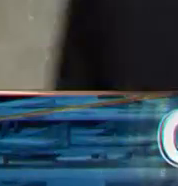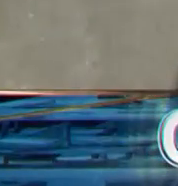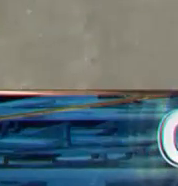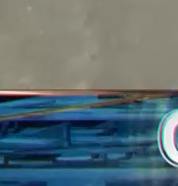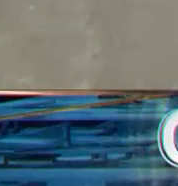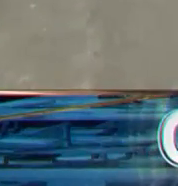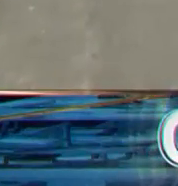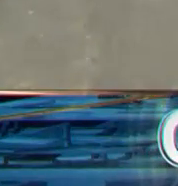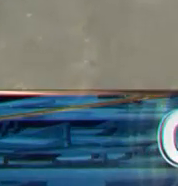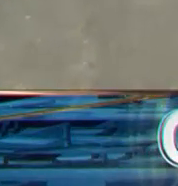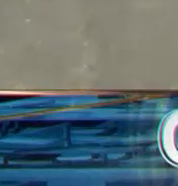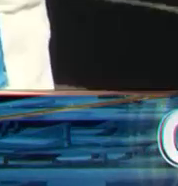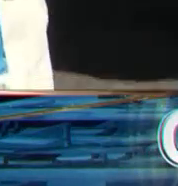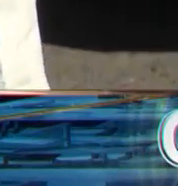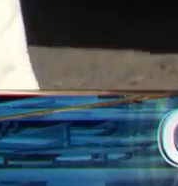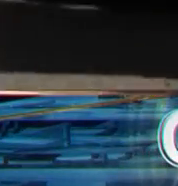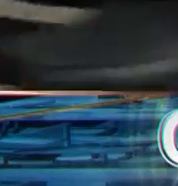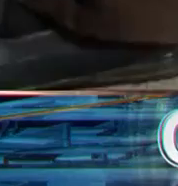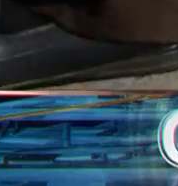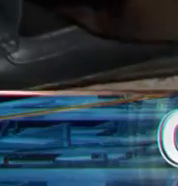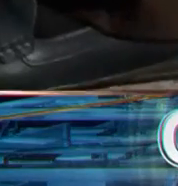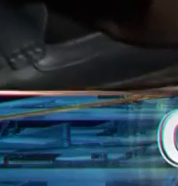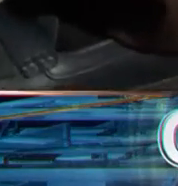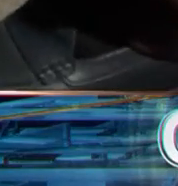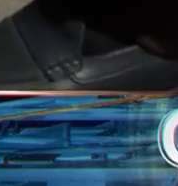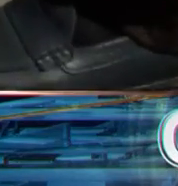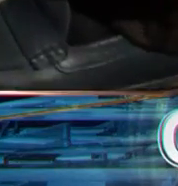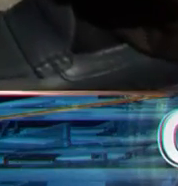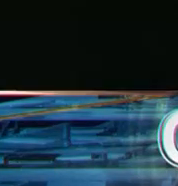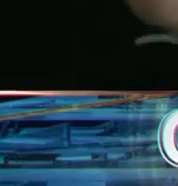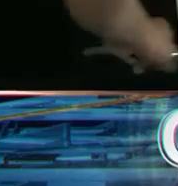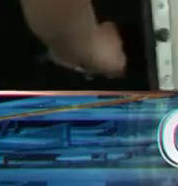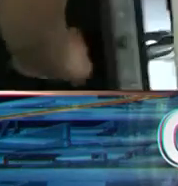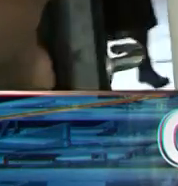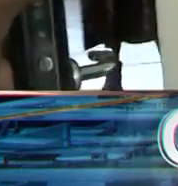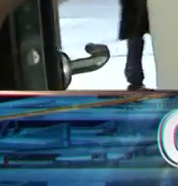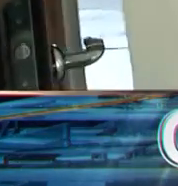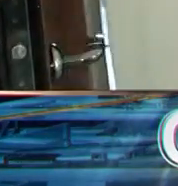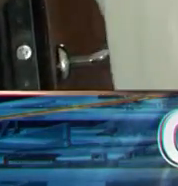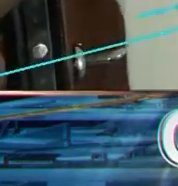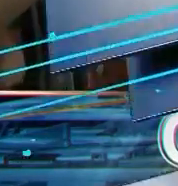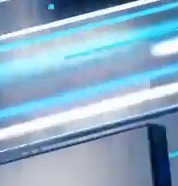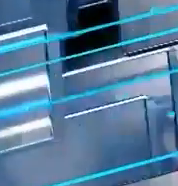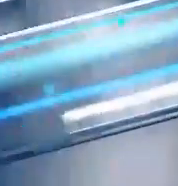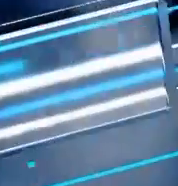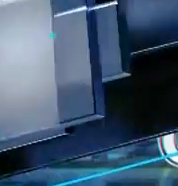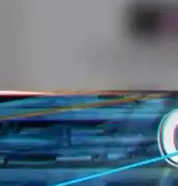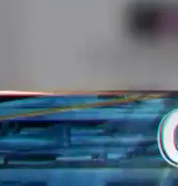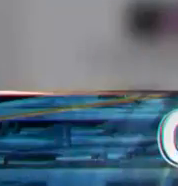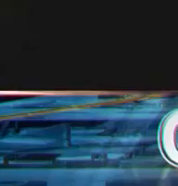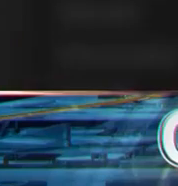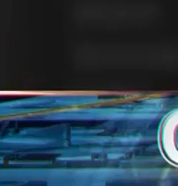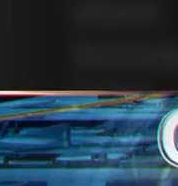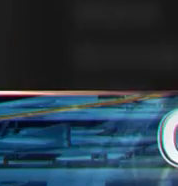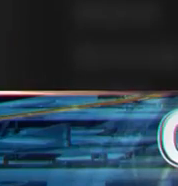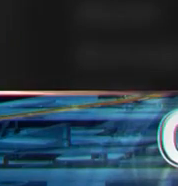Дружба, мир, единство. Азербайджанская диаспора Коксульского района активно вовлеклась в акцию «Безбергемис».